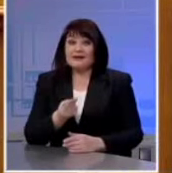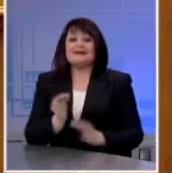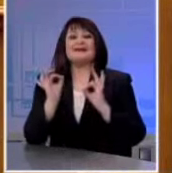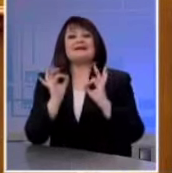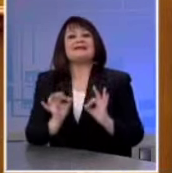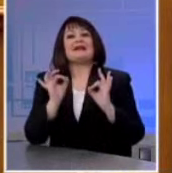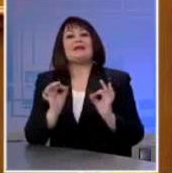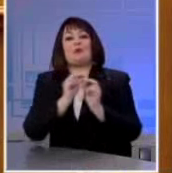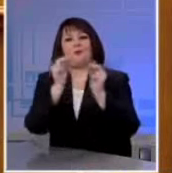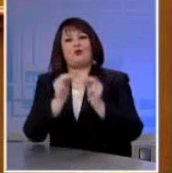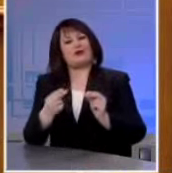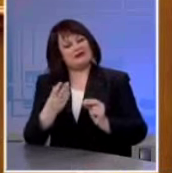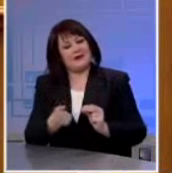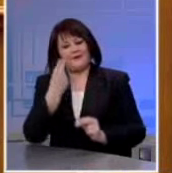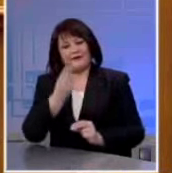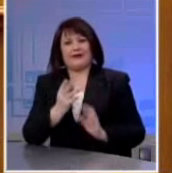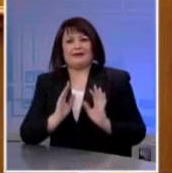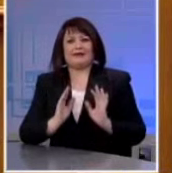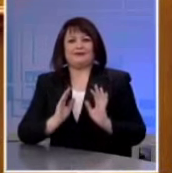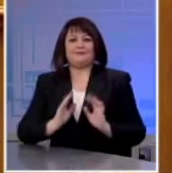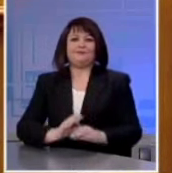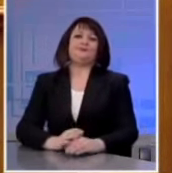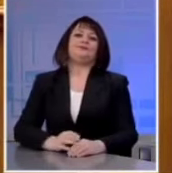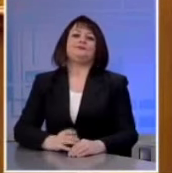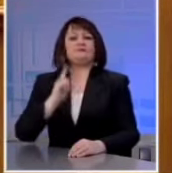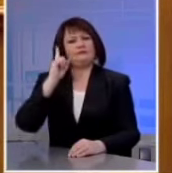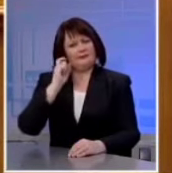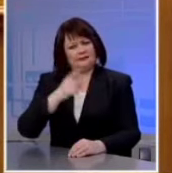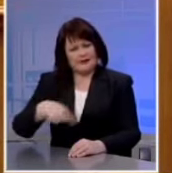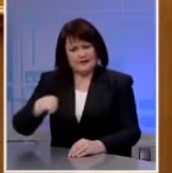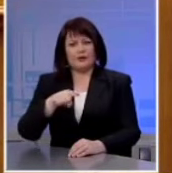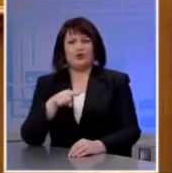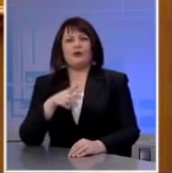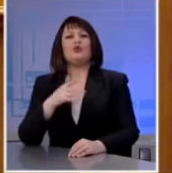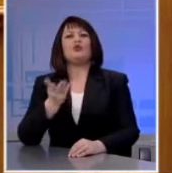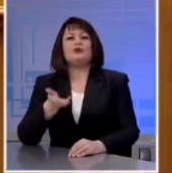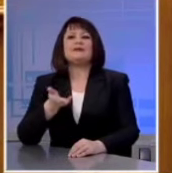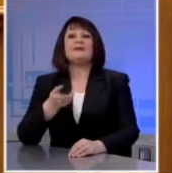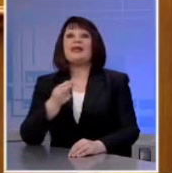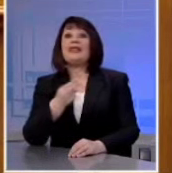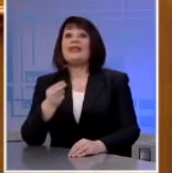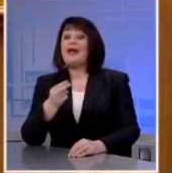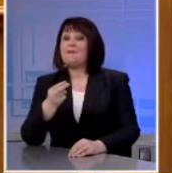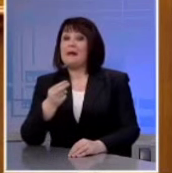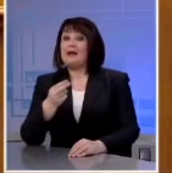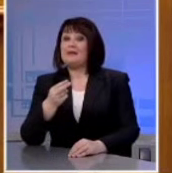συγκεκριμένες συνέπειες. Είναι άλλωστε γνωστό πια ότι για την υπόθεση αυτή,